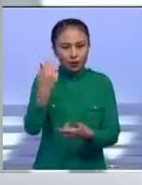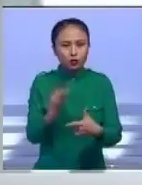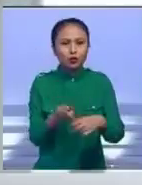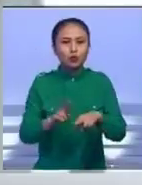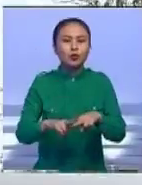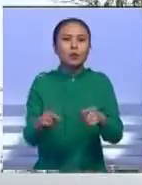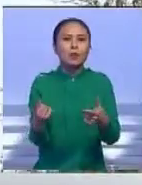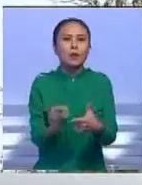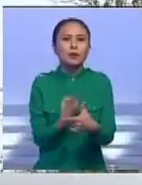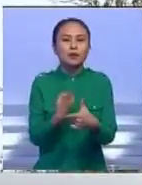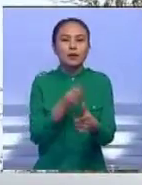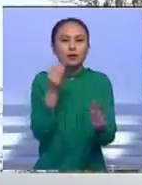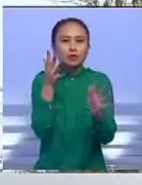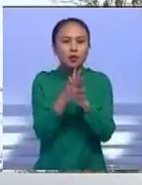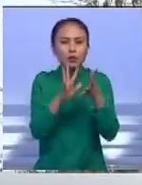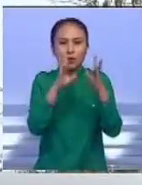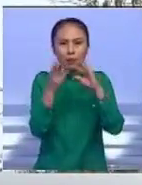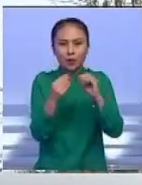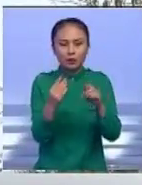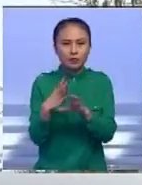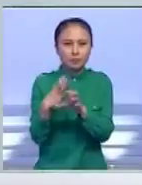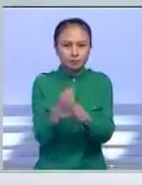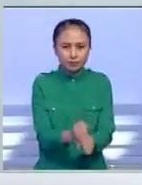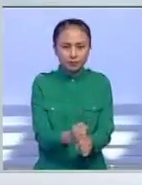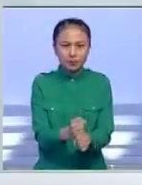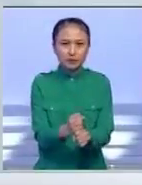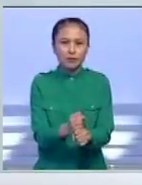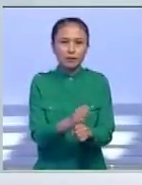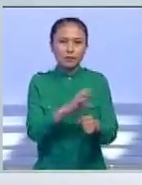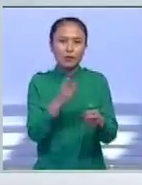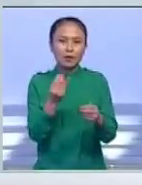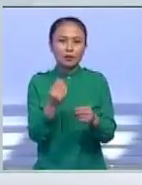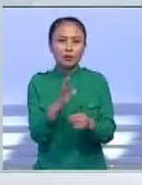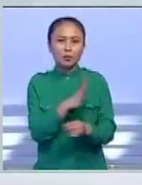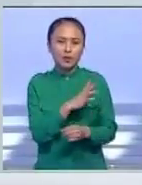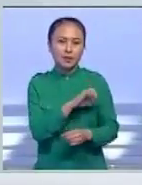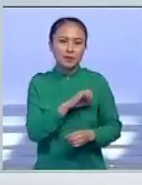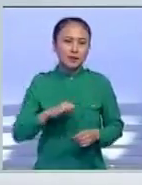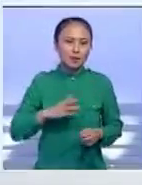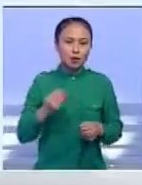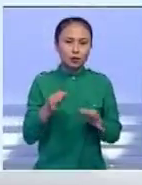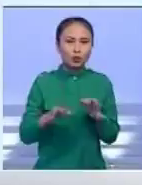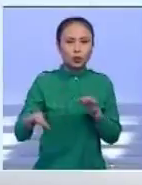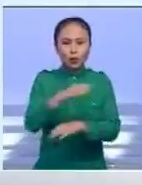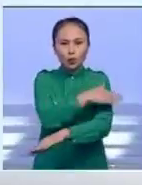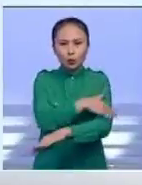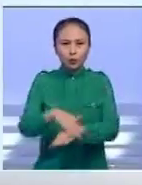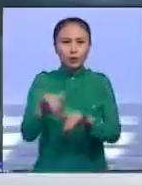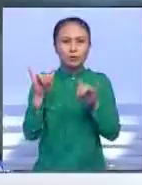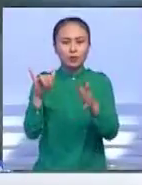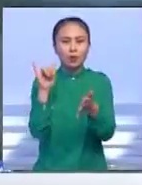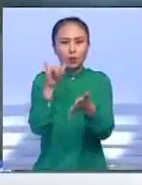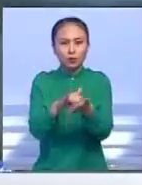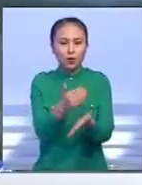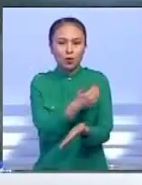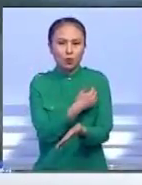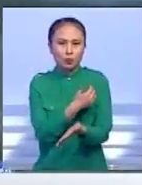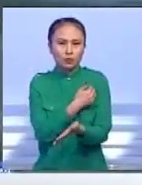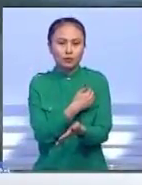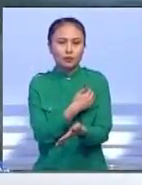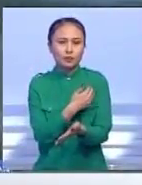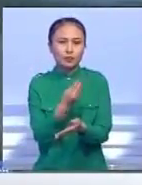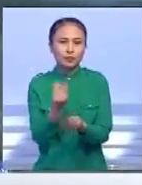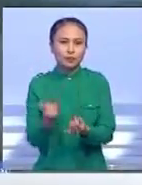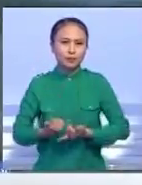қуатын пайдалануға жұмсайтын шығыны бірнеше есе азайған. Үнемделген қаржы биыл тағы бір көшеге қондырғы сатып алуға жұмсалмақ. 20